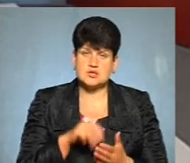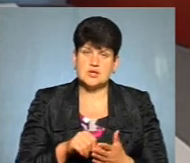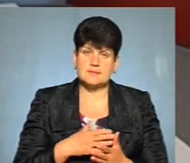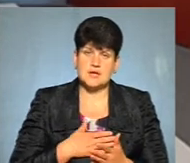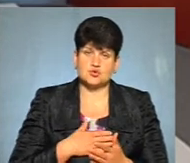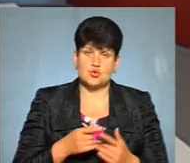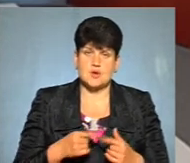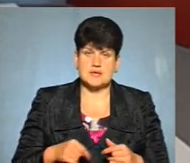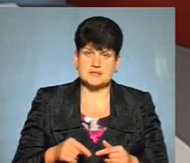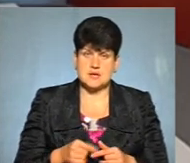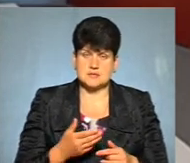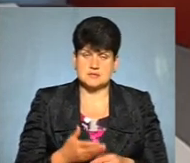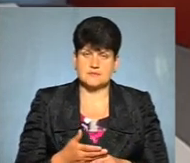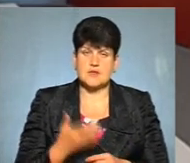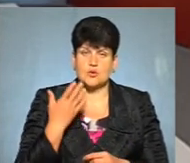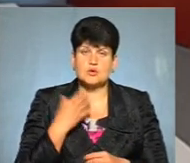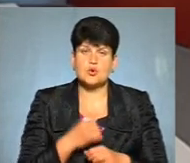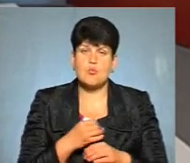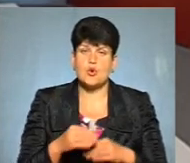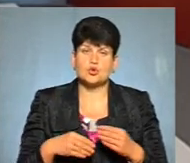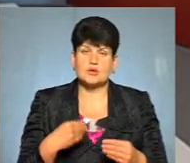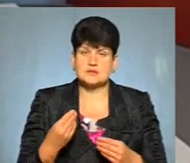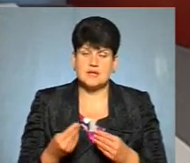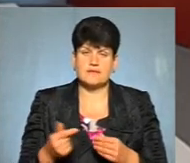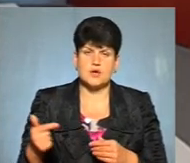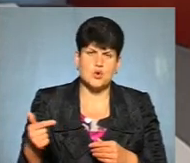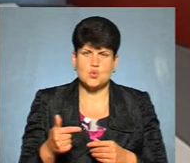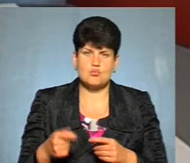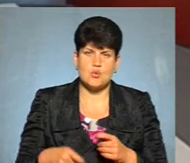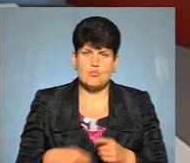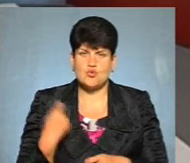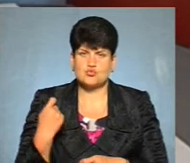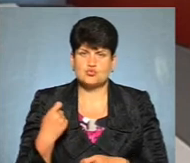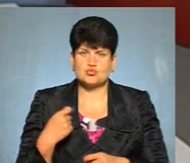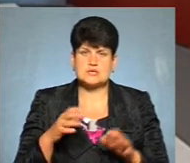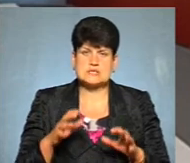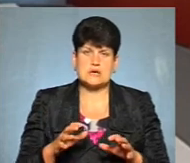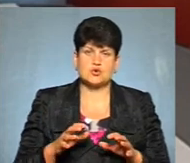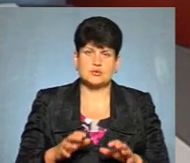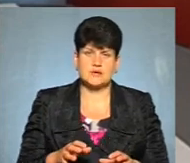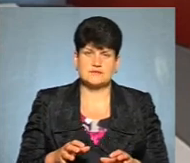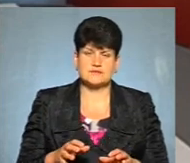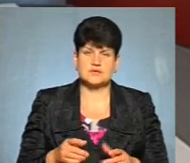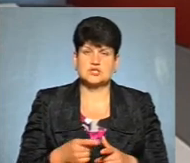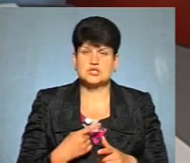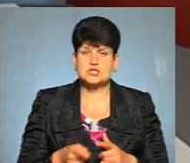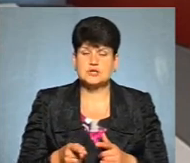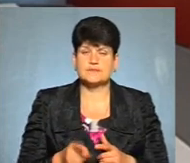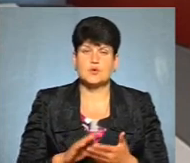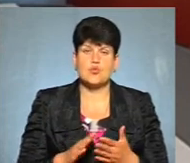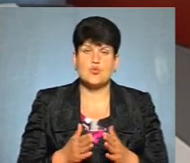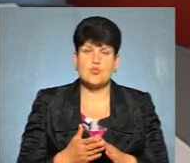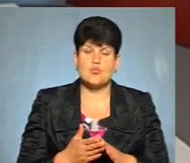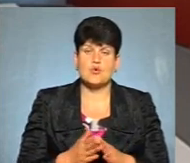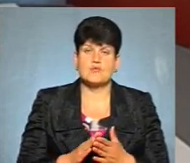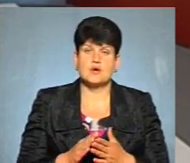організації. Коли роботодавець грубо порушує чинне трудове законодавство чи умови колективного